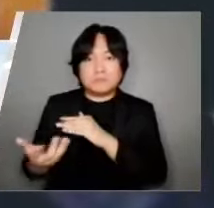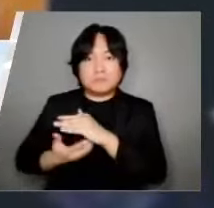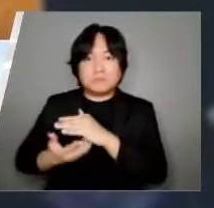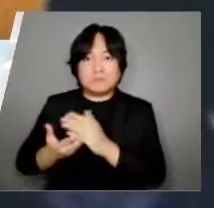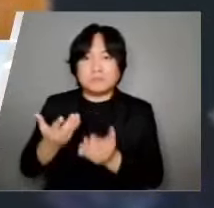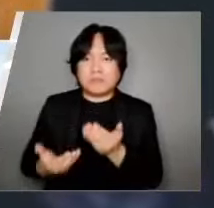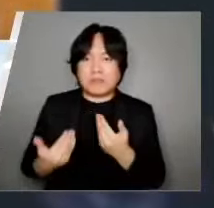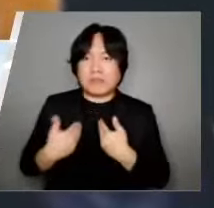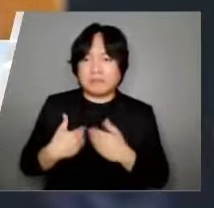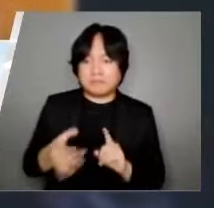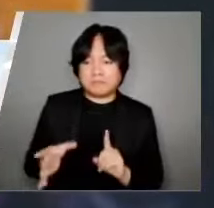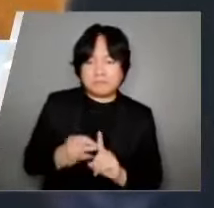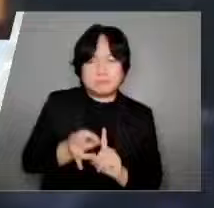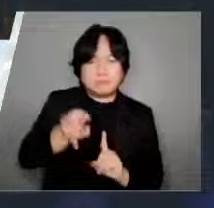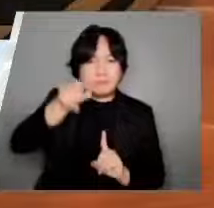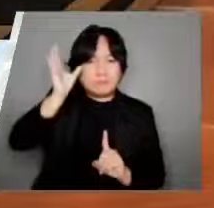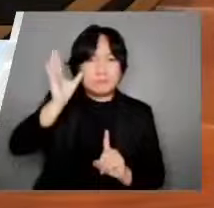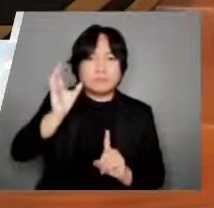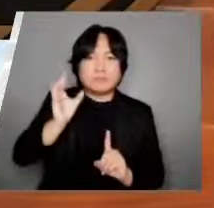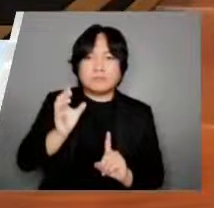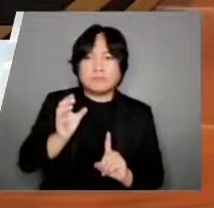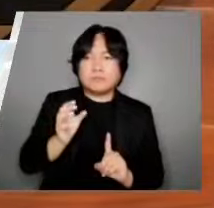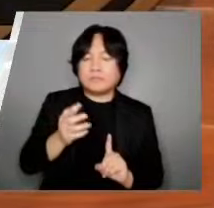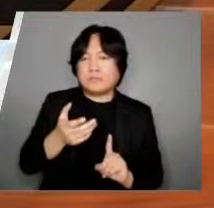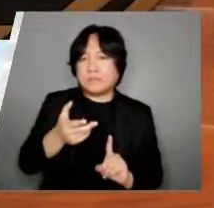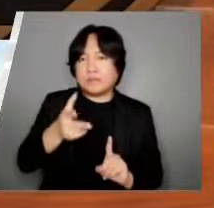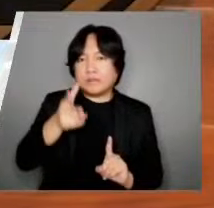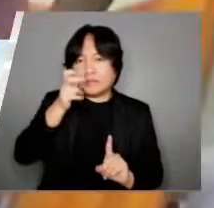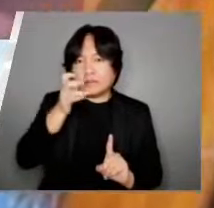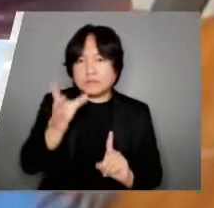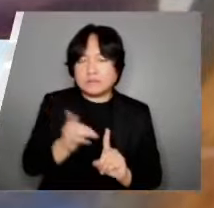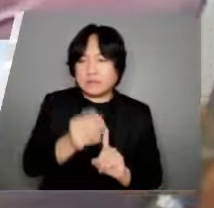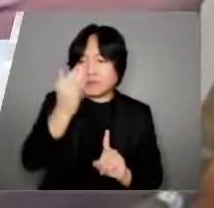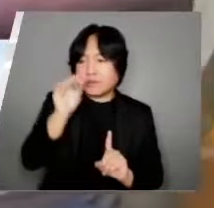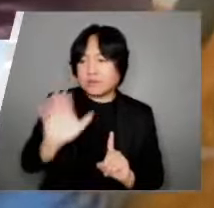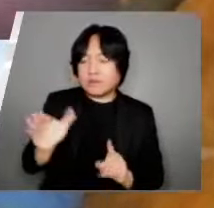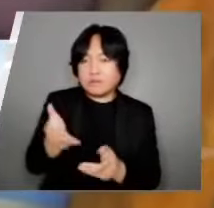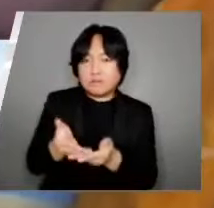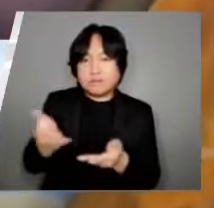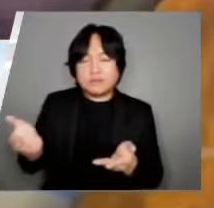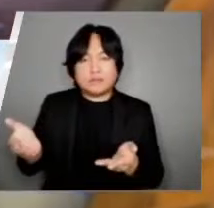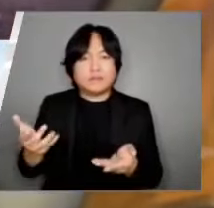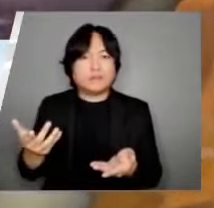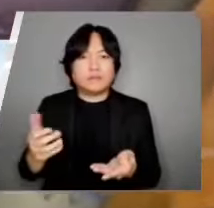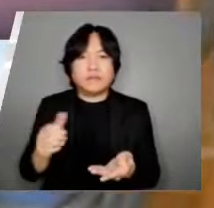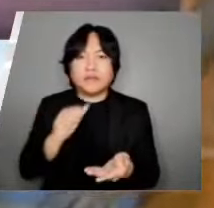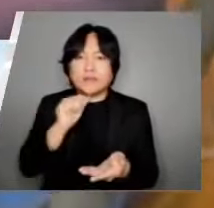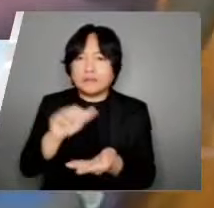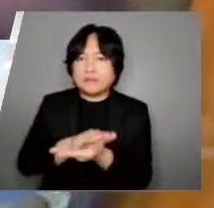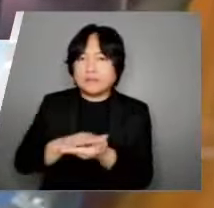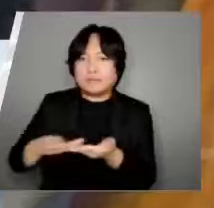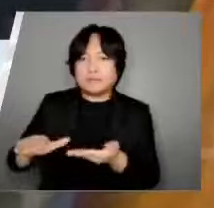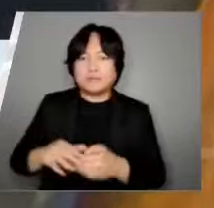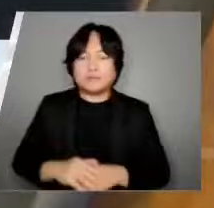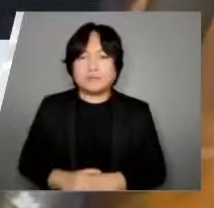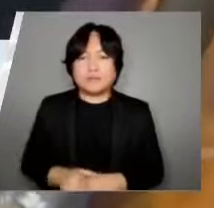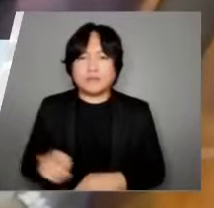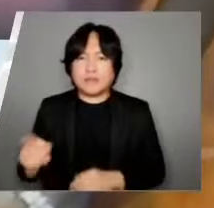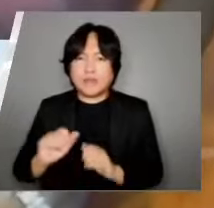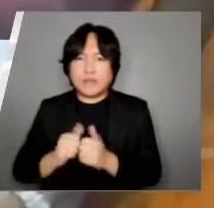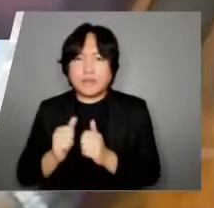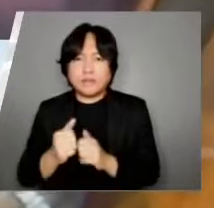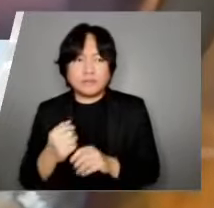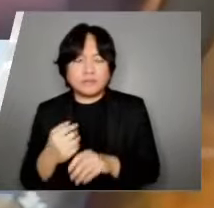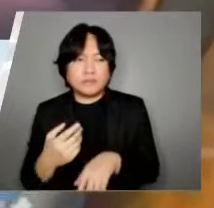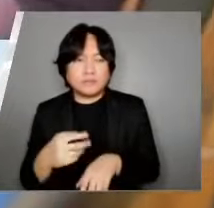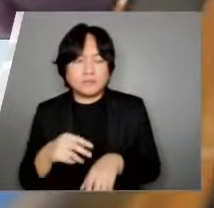infection or tetanus kasi unsanitized talaga yung mga gamit eh. Para makaiwas sa mga manghuhuli sa kanila, may ginagawa raw na diskarte